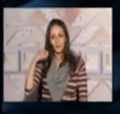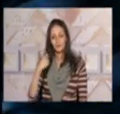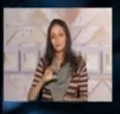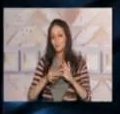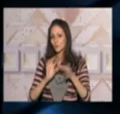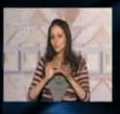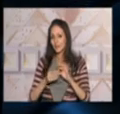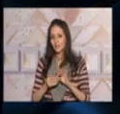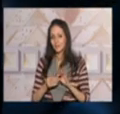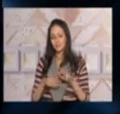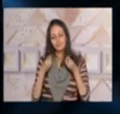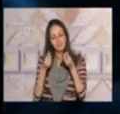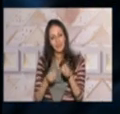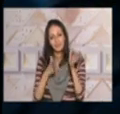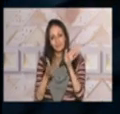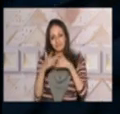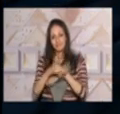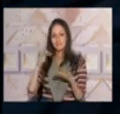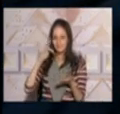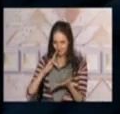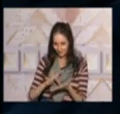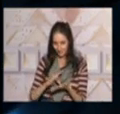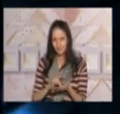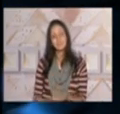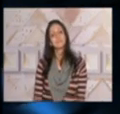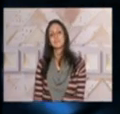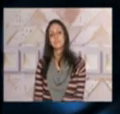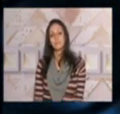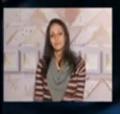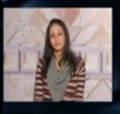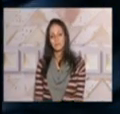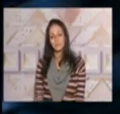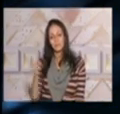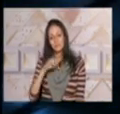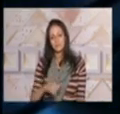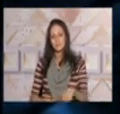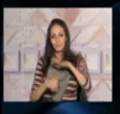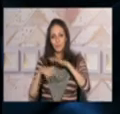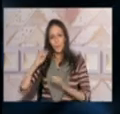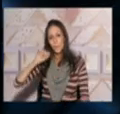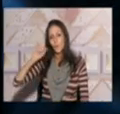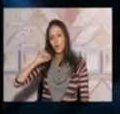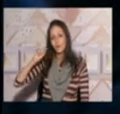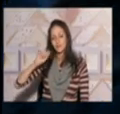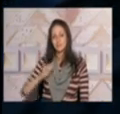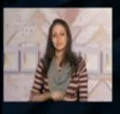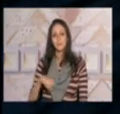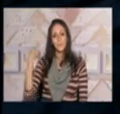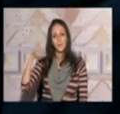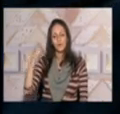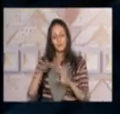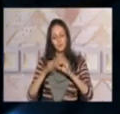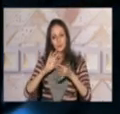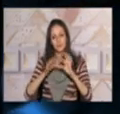تانية معمولة على مستوى جامعة الدول العربية، جائزة التميز العربي، وكان سيادة محافظ بورسعيد كان خد أفضل محافظ. بنبارك لسيادته طبعا،